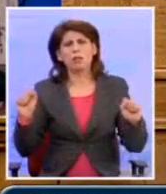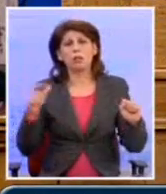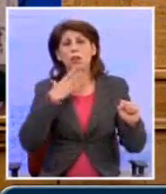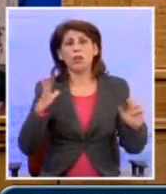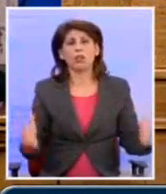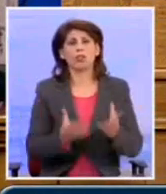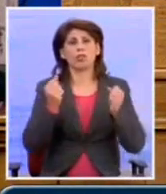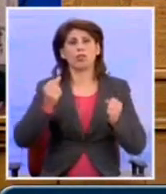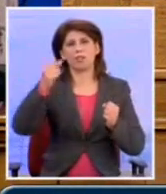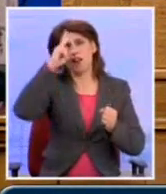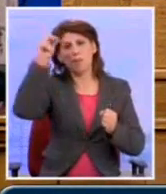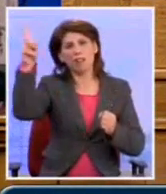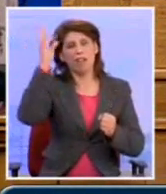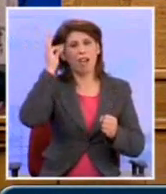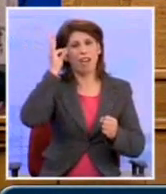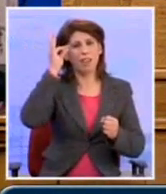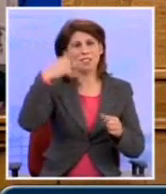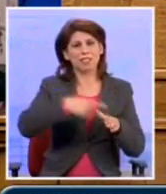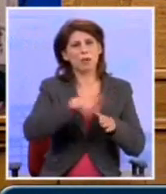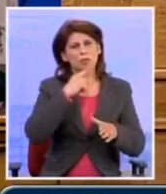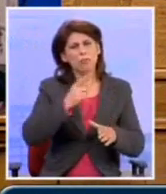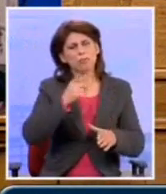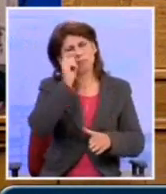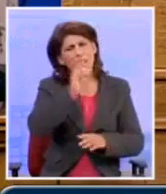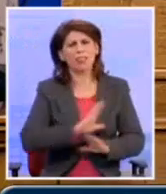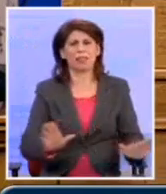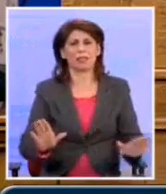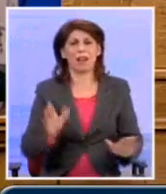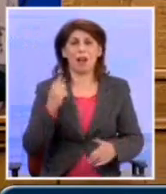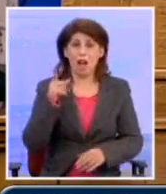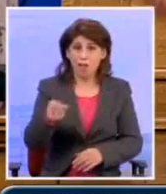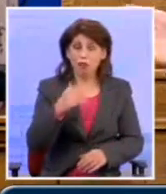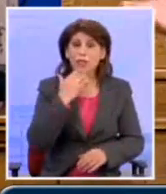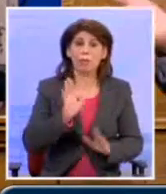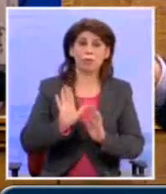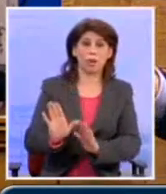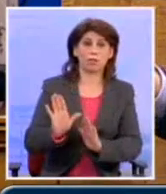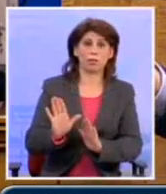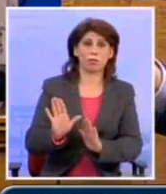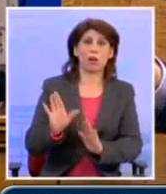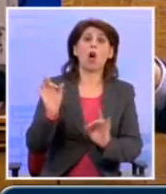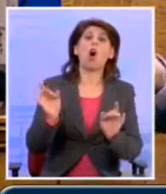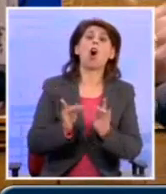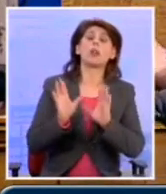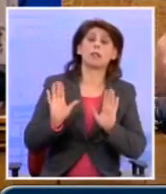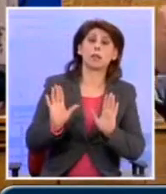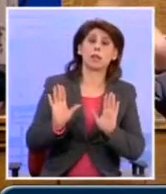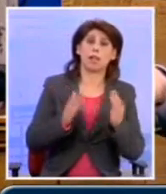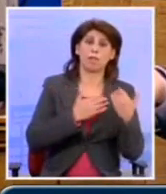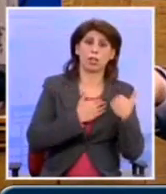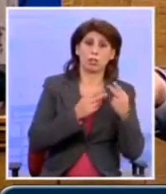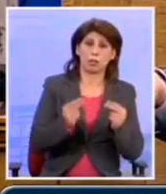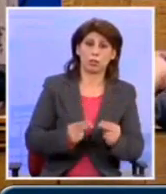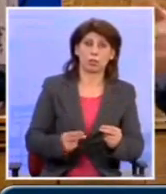οι γερμανικές και οι γαλλικές τράπεζες. Έχει ομολογηθεί αυτό. Αυτό όμως δεν μπορεί να μείνει ως άμυρο ευθυνών και